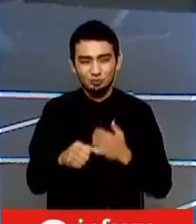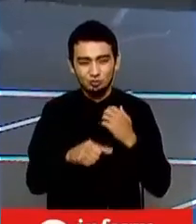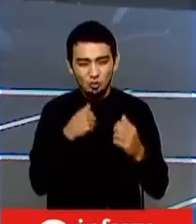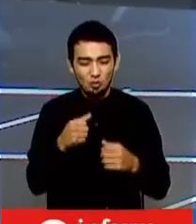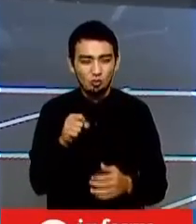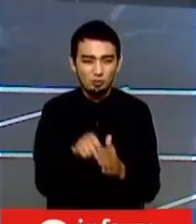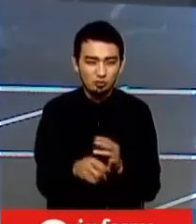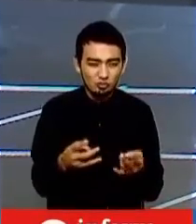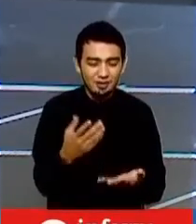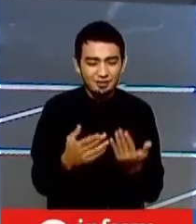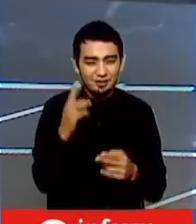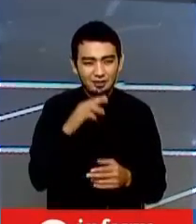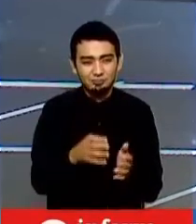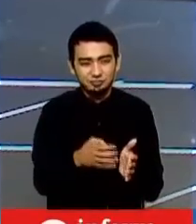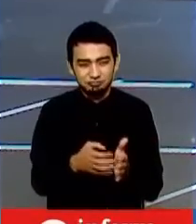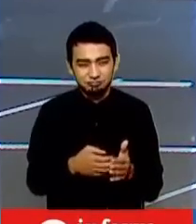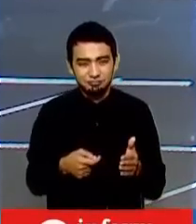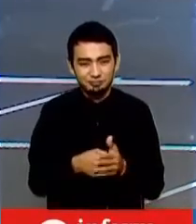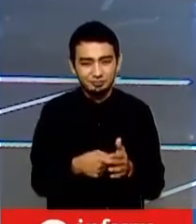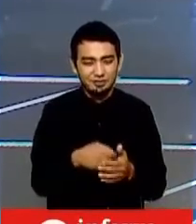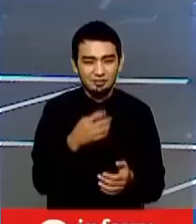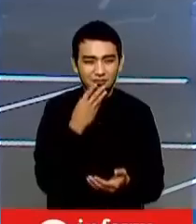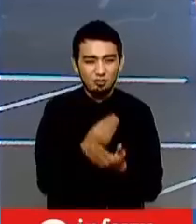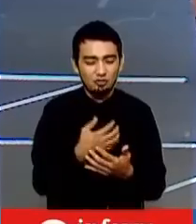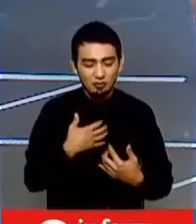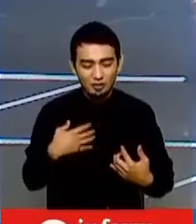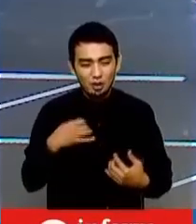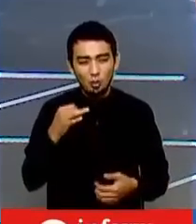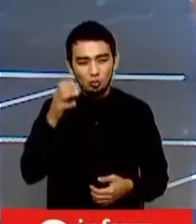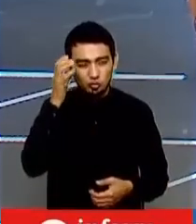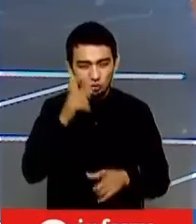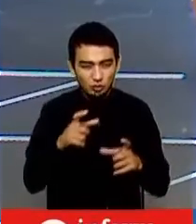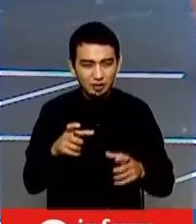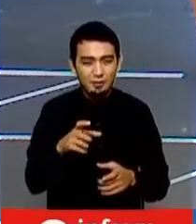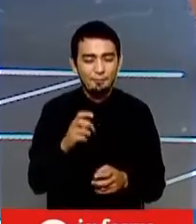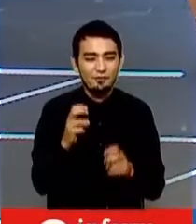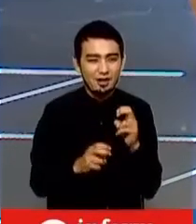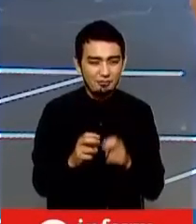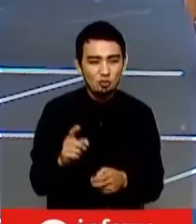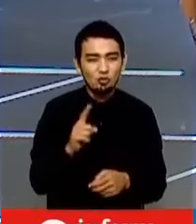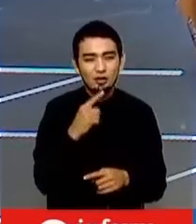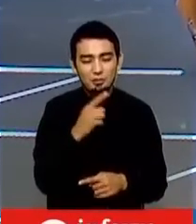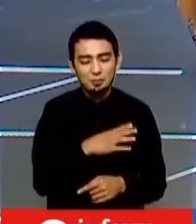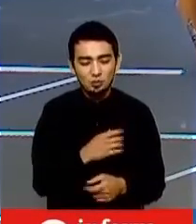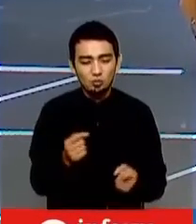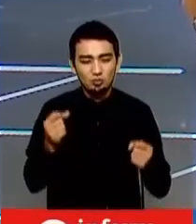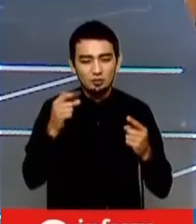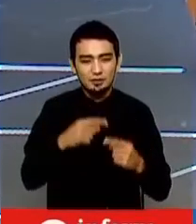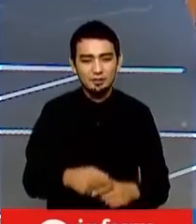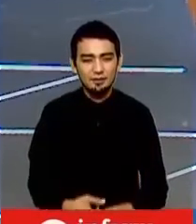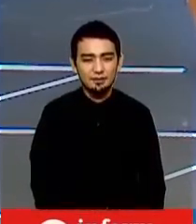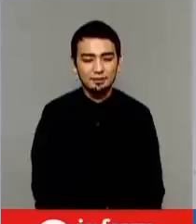ведь кормов не хватает. Какой выход из ситуации предлагают ученые, депутаты и фермеры, узнавали наши